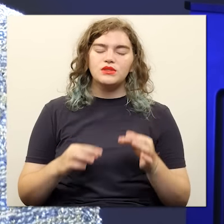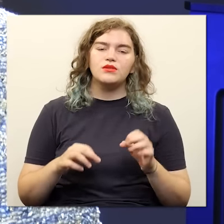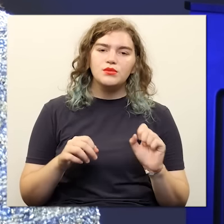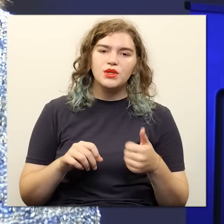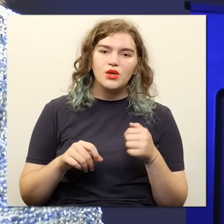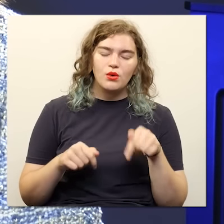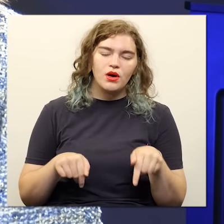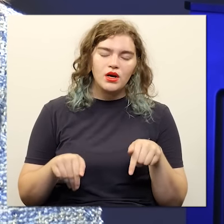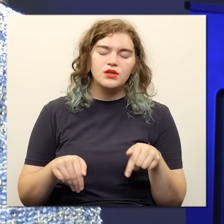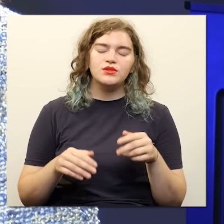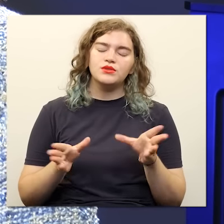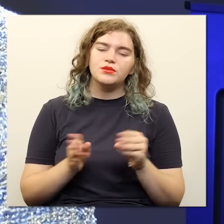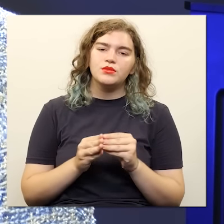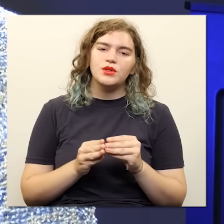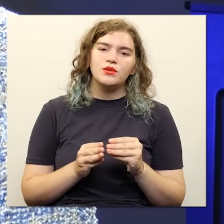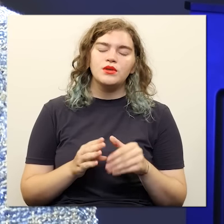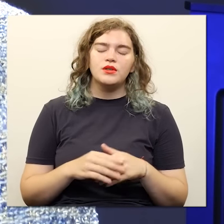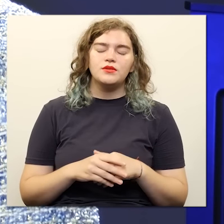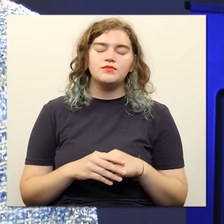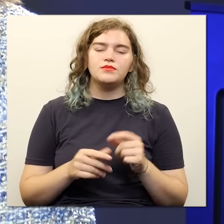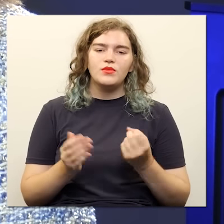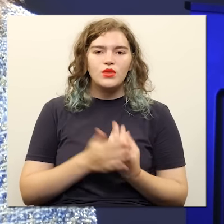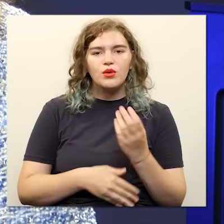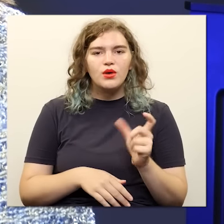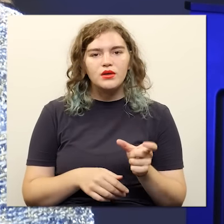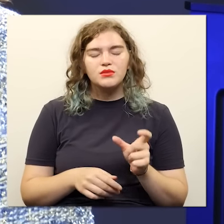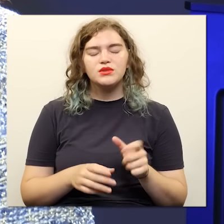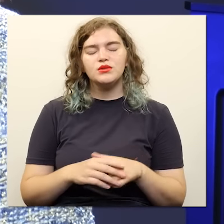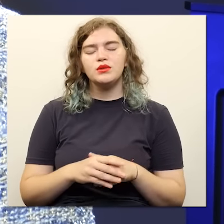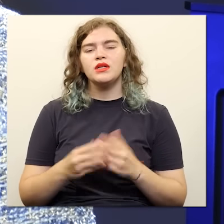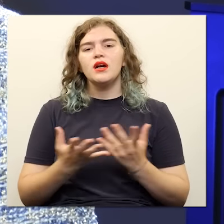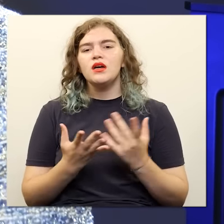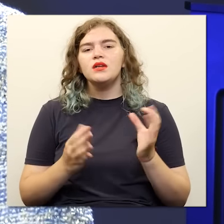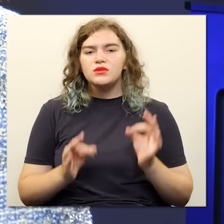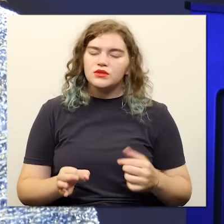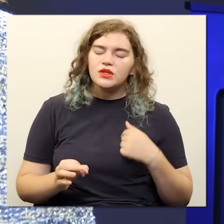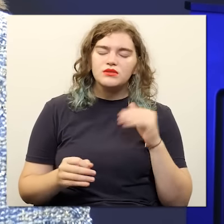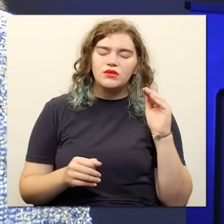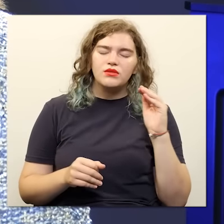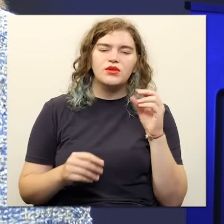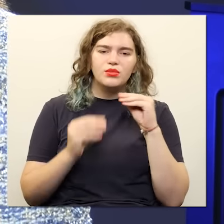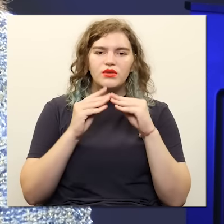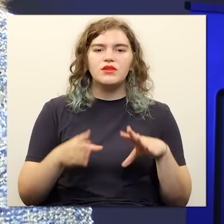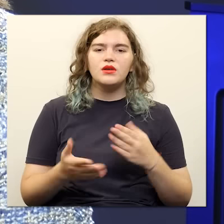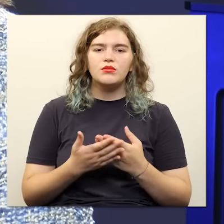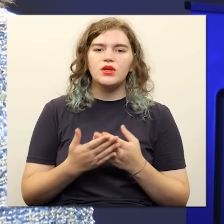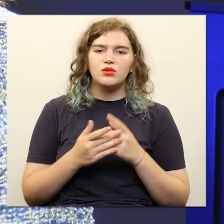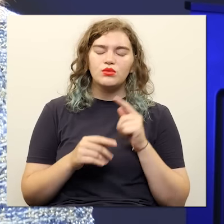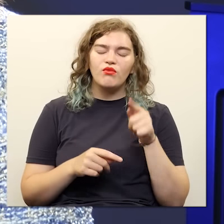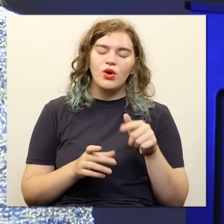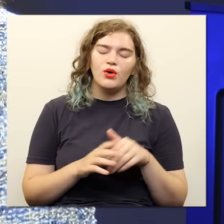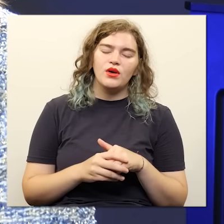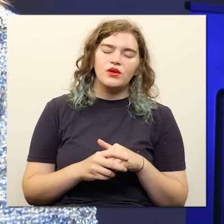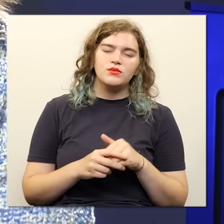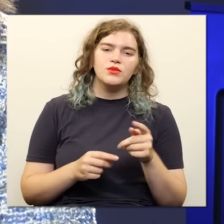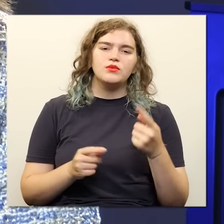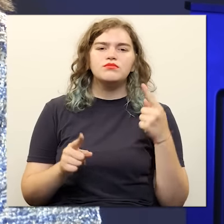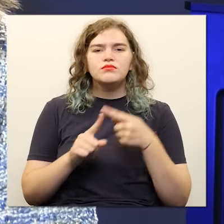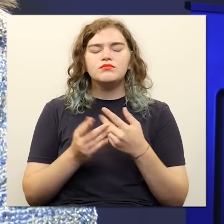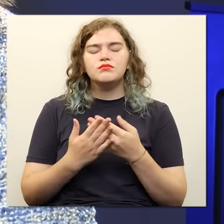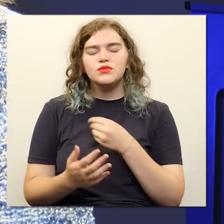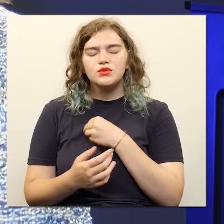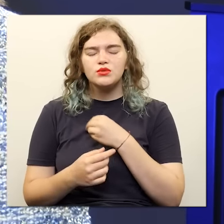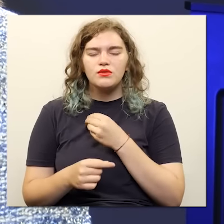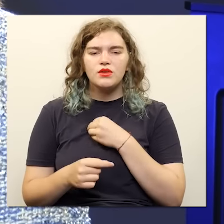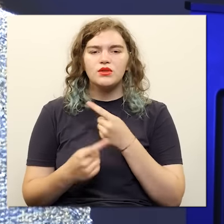Mă bucur să fim din nou împreună, dragii mei, la o nouă emisiune care cu siguranță va fi o binecuvântare pentru voi, un